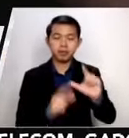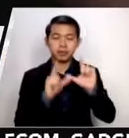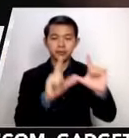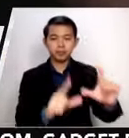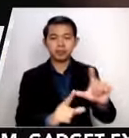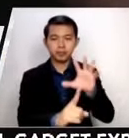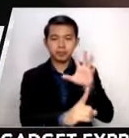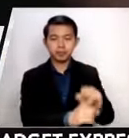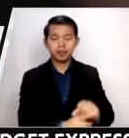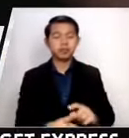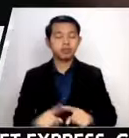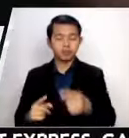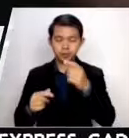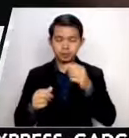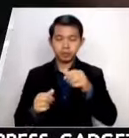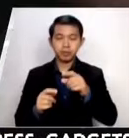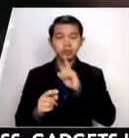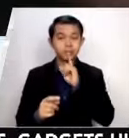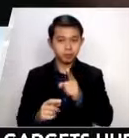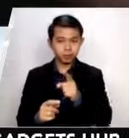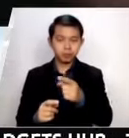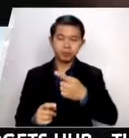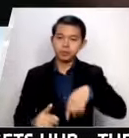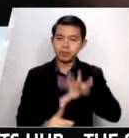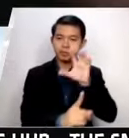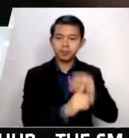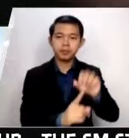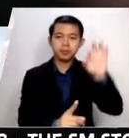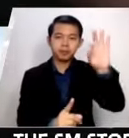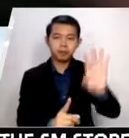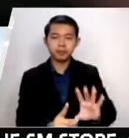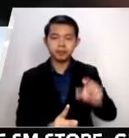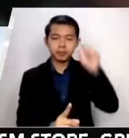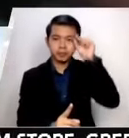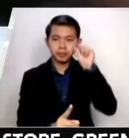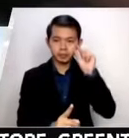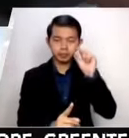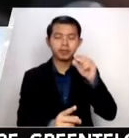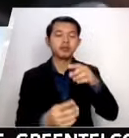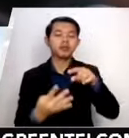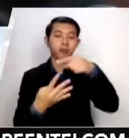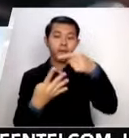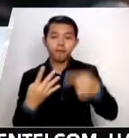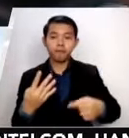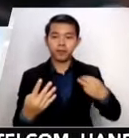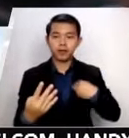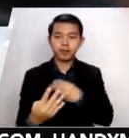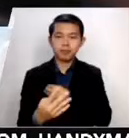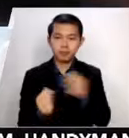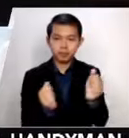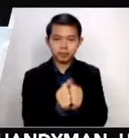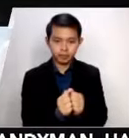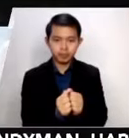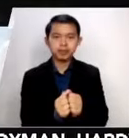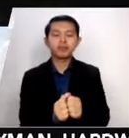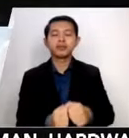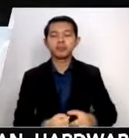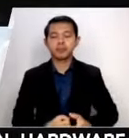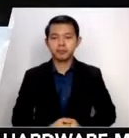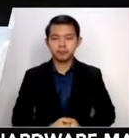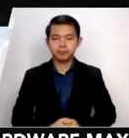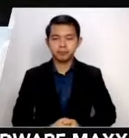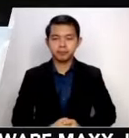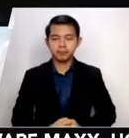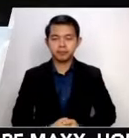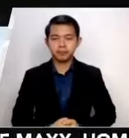natin Si pastor Kiboy si jaclyn Roy si Ingrid si cresente Canada